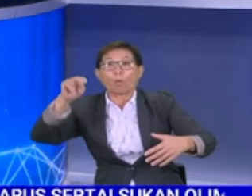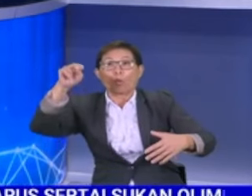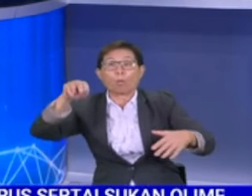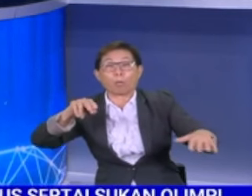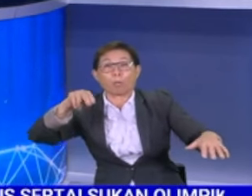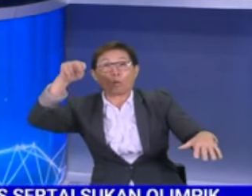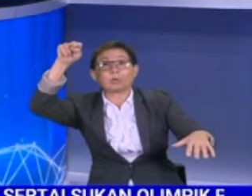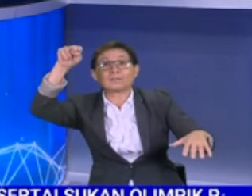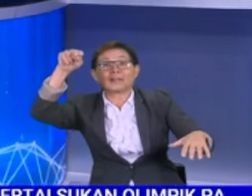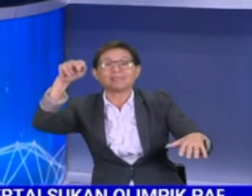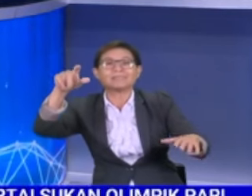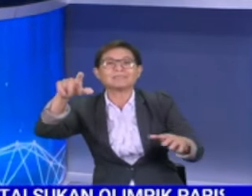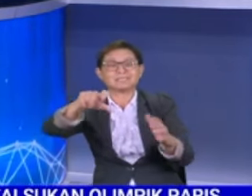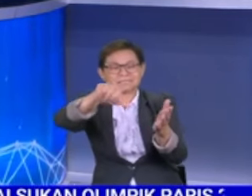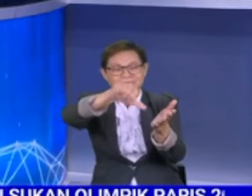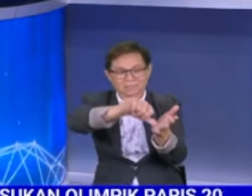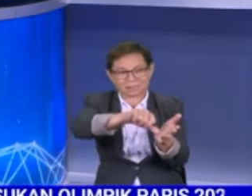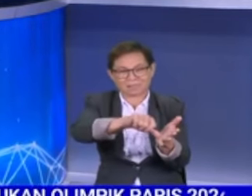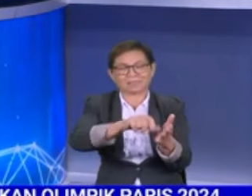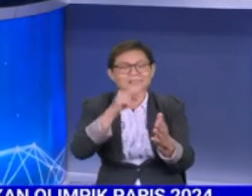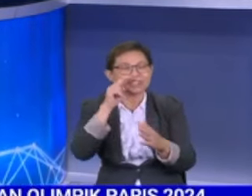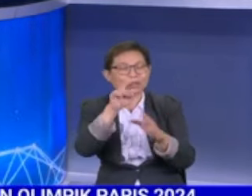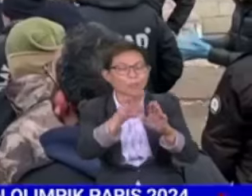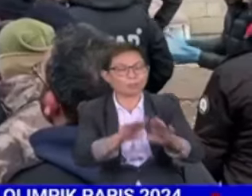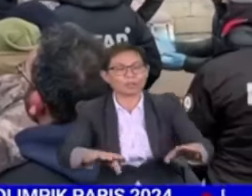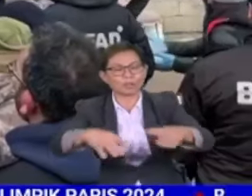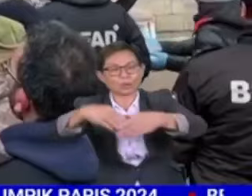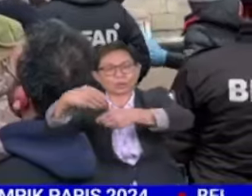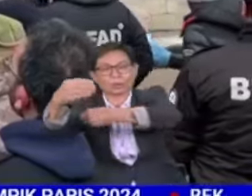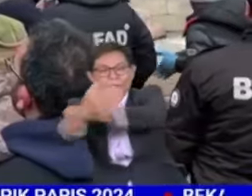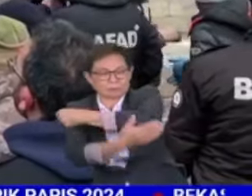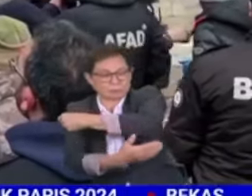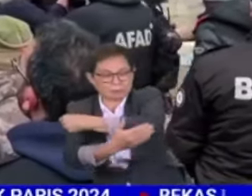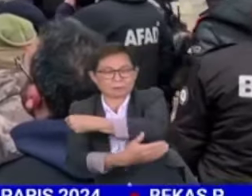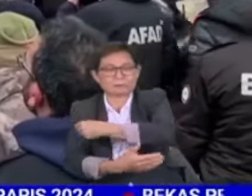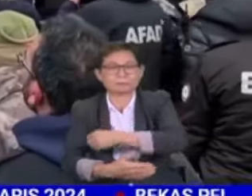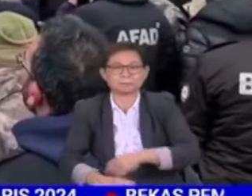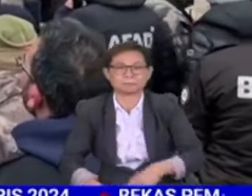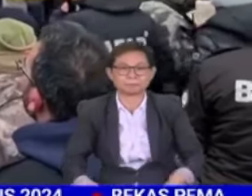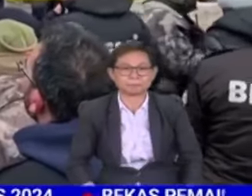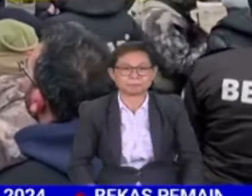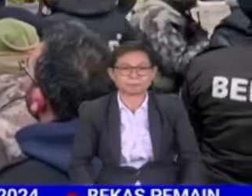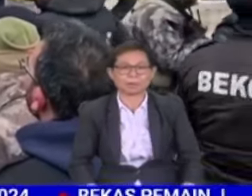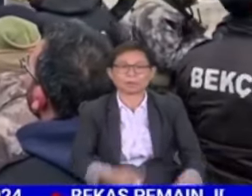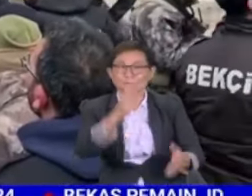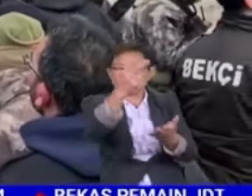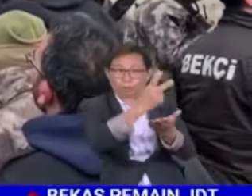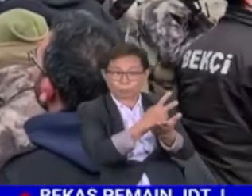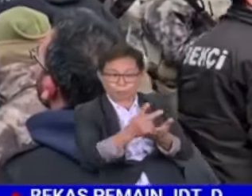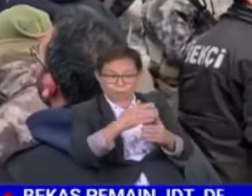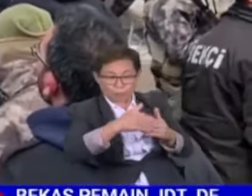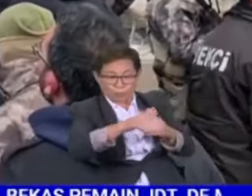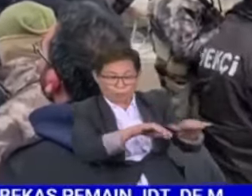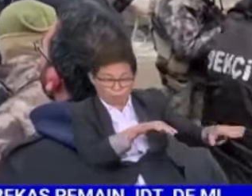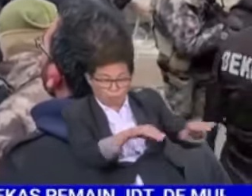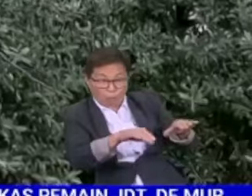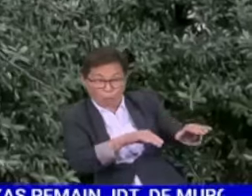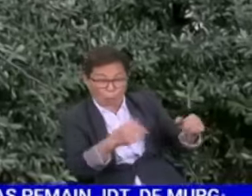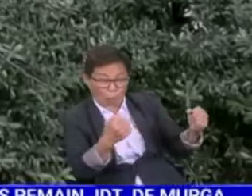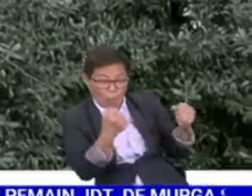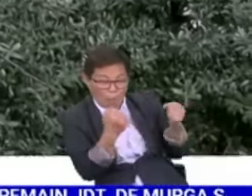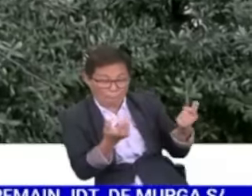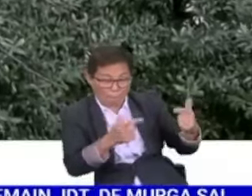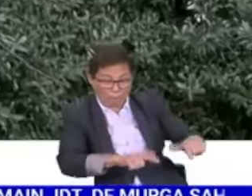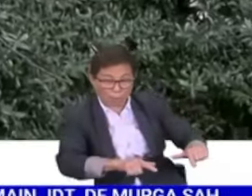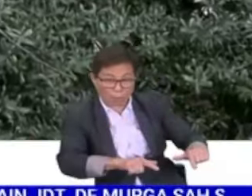Saksikan rangkuman berita luar negara. Hanya dua minggu selepas gempa bumi kuat